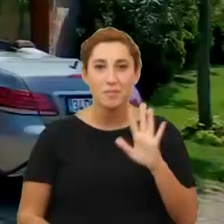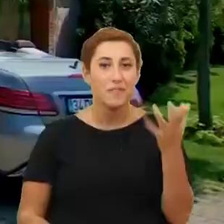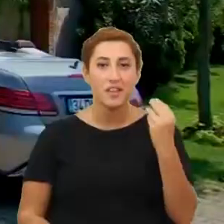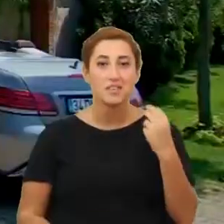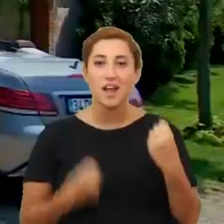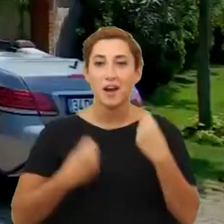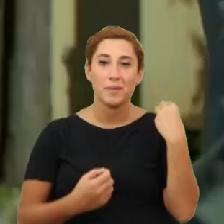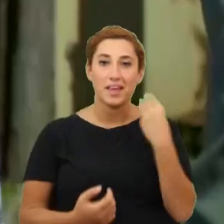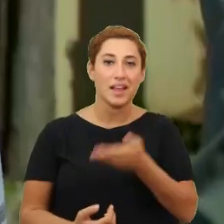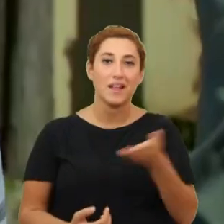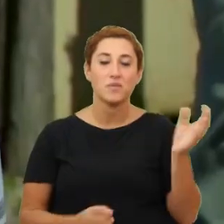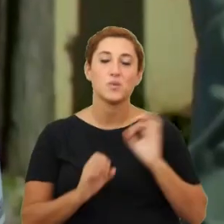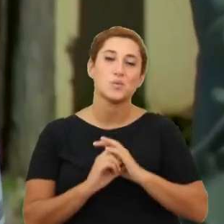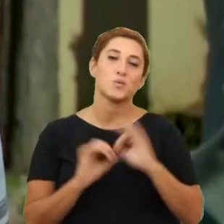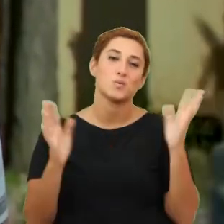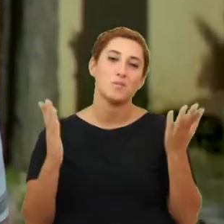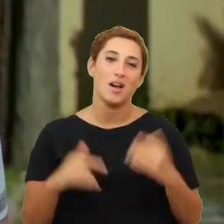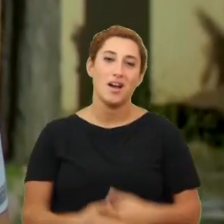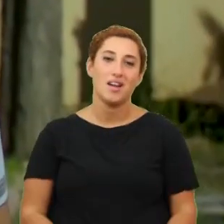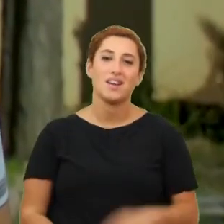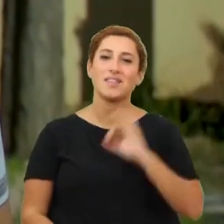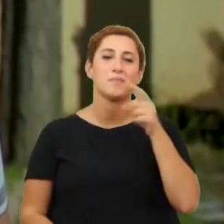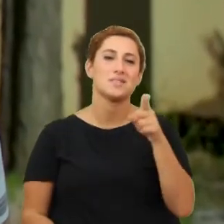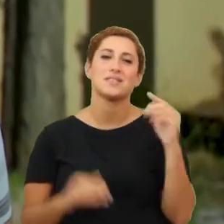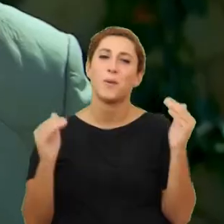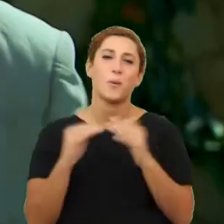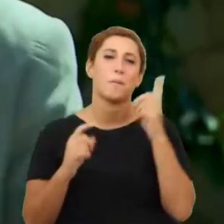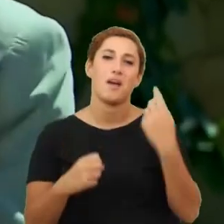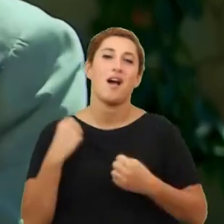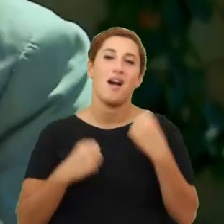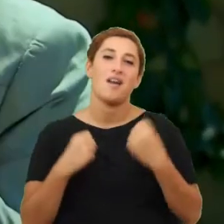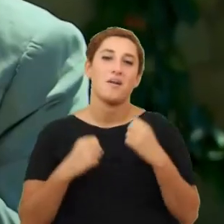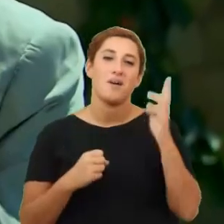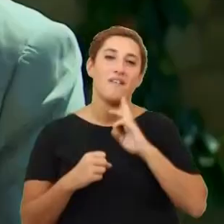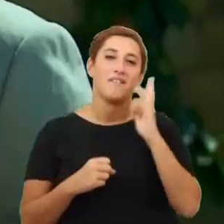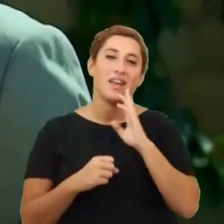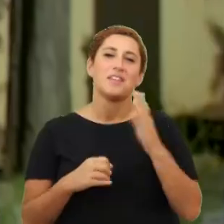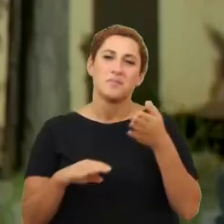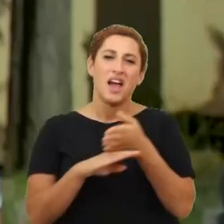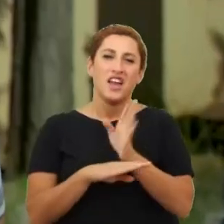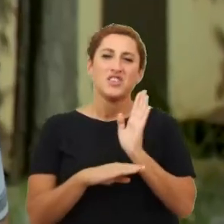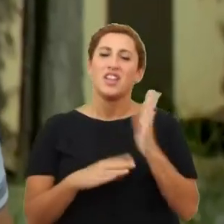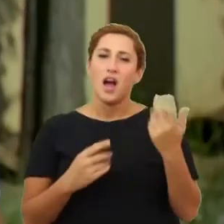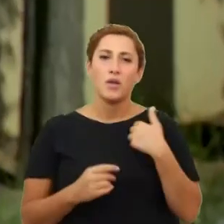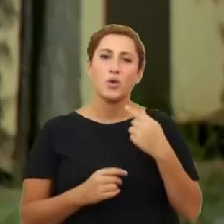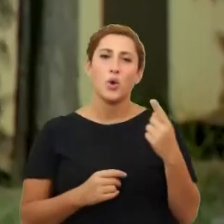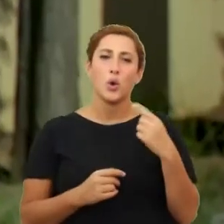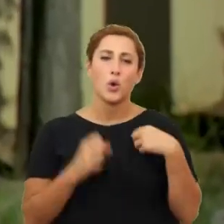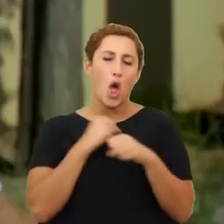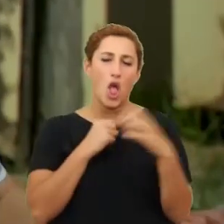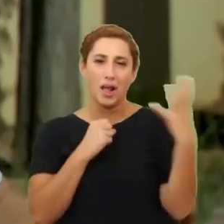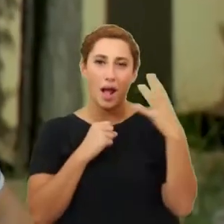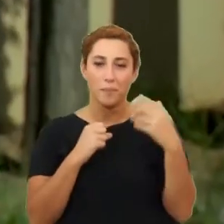Nasıl buldun yeni arabamı? Şahane. Tam size layık bir araba efendim. Gerçekten yani gölgemden